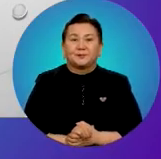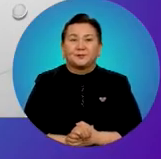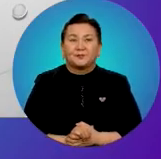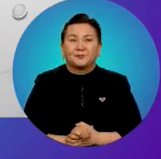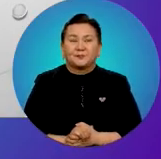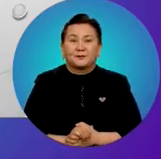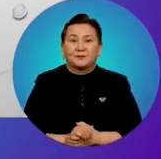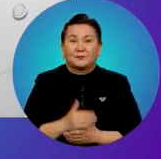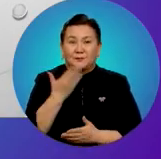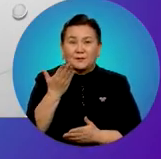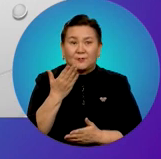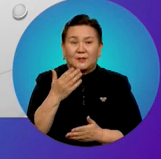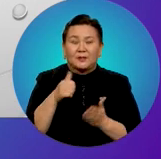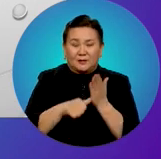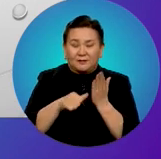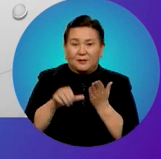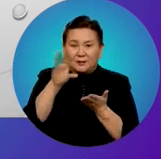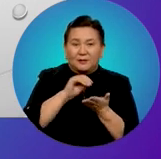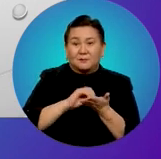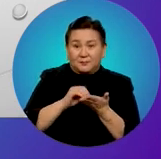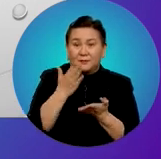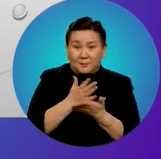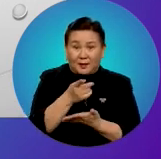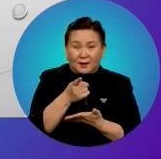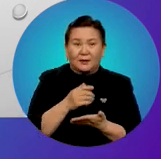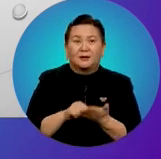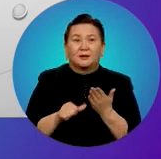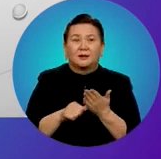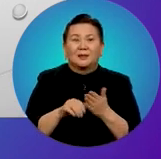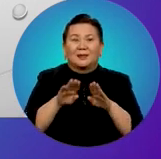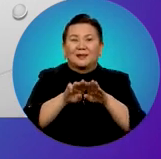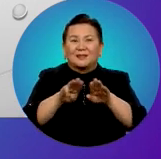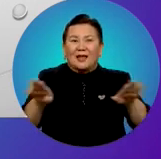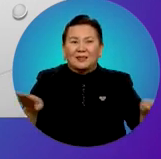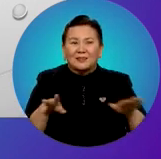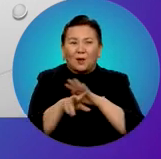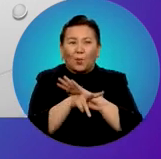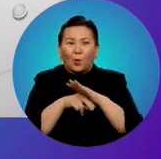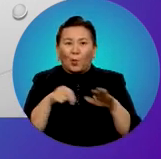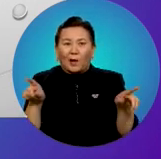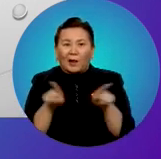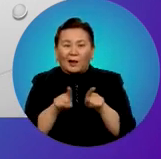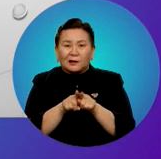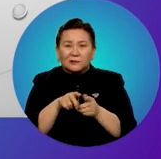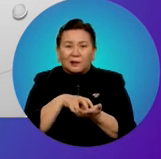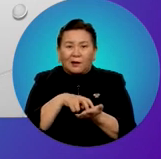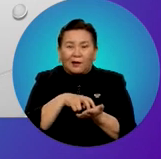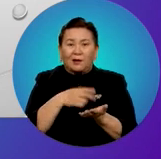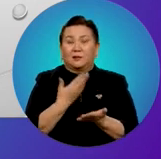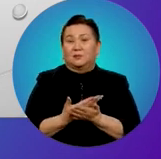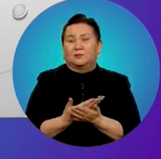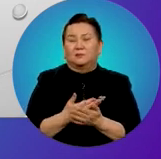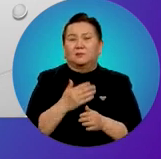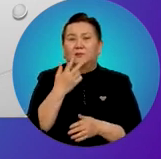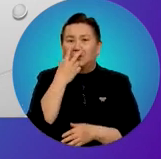За та нар энэ дүрслэлүүдийг дэвтэр дээрээ тэмдэглэсэн байхаа. Талдаа хулгайч шиг төгшөж гэсэн. Үнэхээр энэ талын эзэн зэр